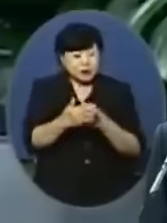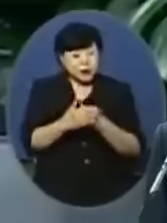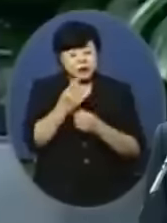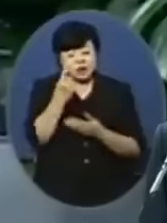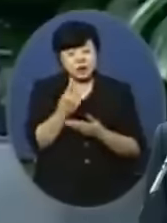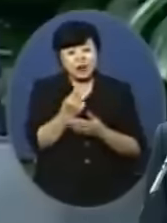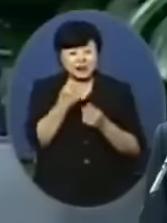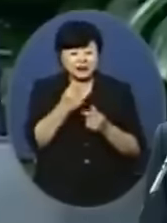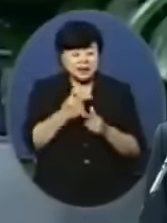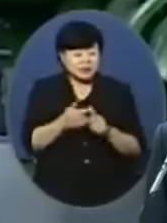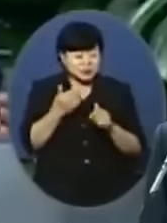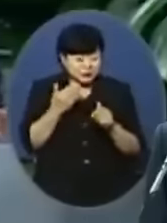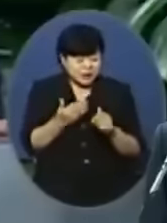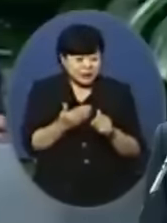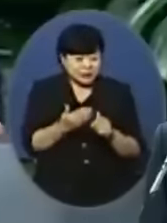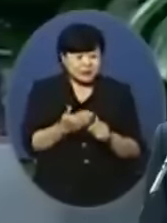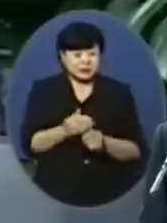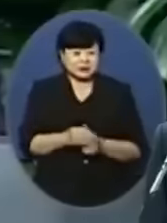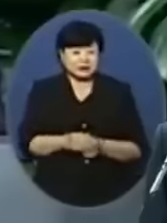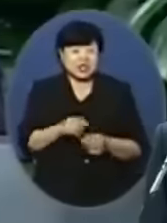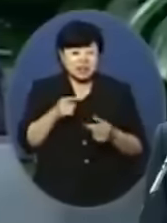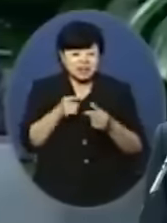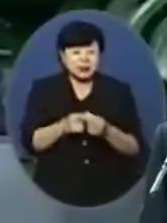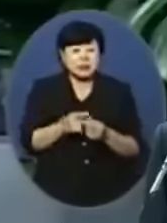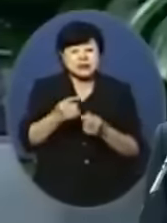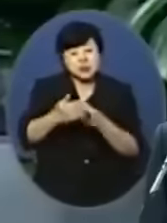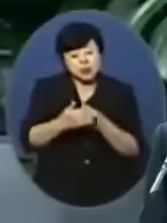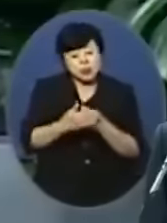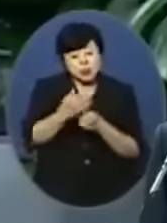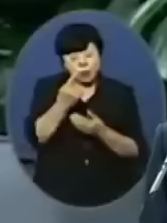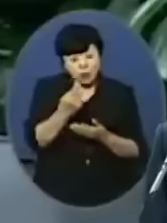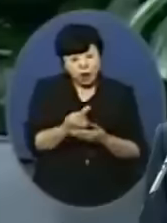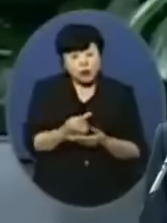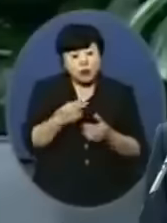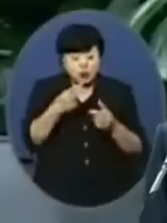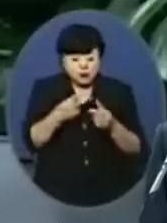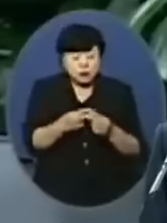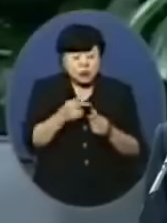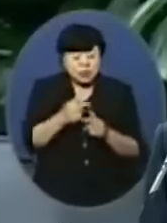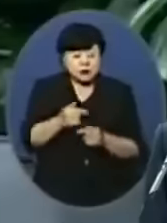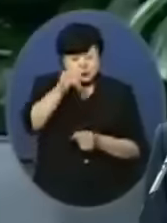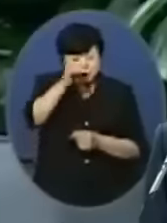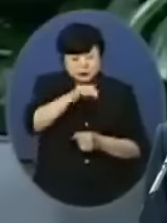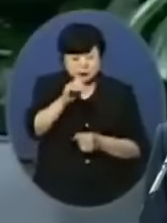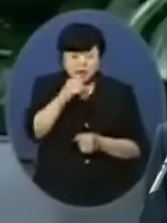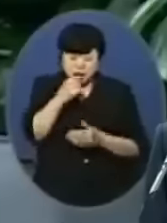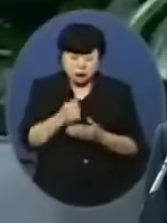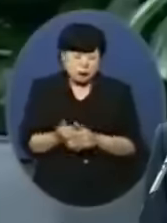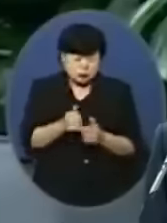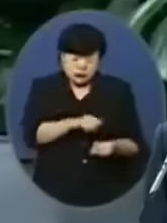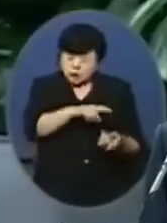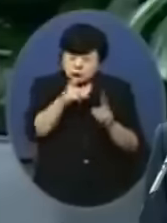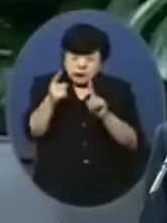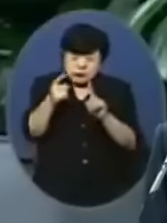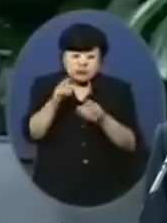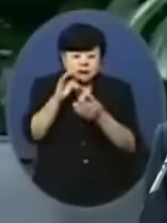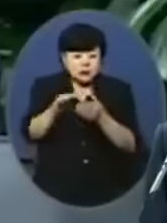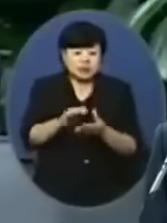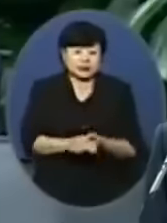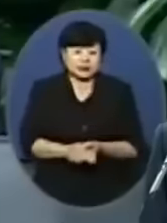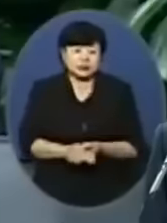와 있는 것입니다. 예수님이 우리의 첫 도우미로서 우리에게 와서 우리를 도와주고 예수님이 십자가에 못 박혀 죽었다가 부활하 성신하고 난